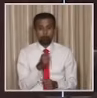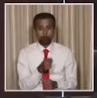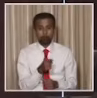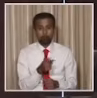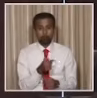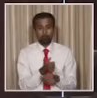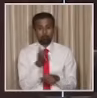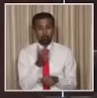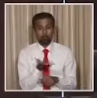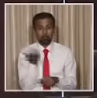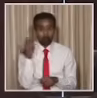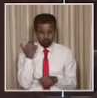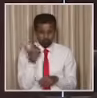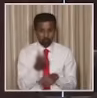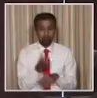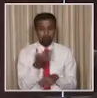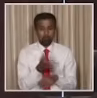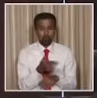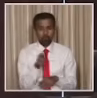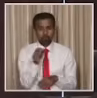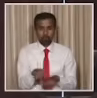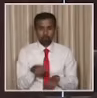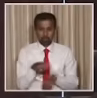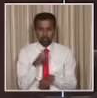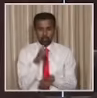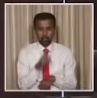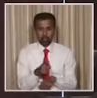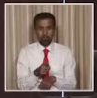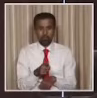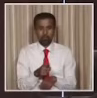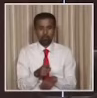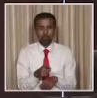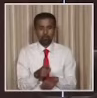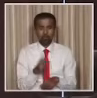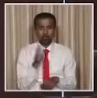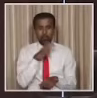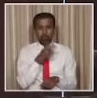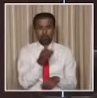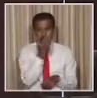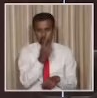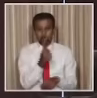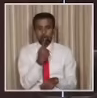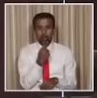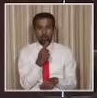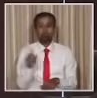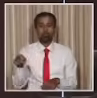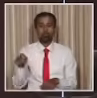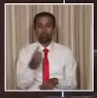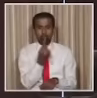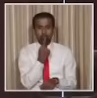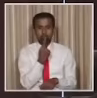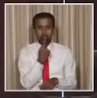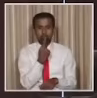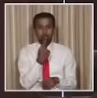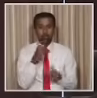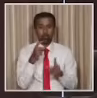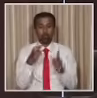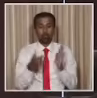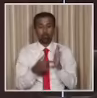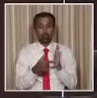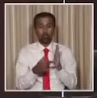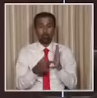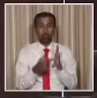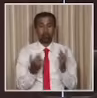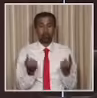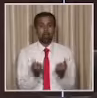මඩ ගහලා ඉන්නකම් කොන්ද පරණ දැන් ඔබතුමා කිව්වා මේ ජාබ් මෙහෙ යනවා කියලා කිලිනු ඉච්ච යනවා කිව්වා කියලා කවුද කිව්වේ තොප්පි කළ කැලයක් කියලා කිව්වේ කවුද